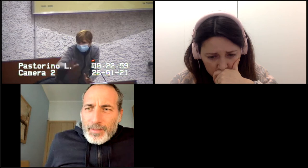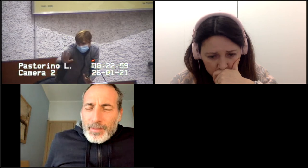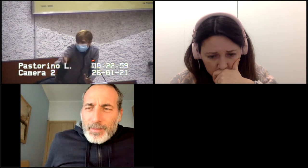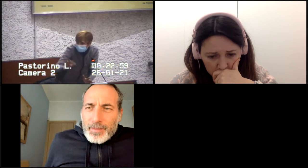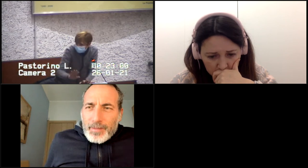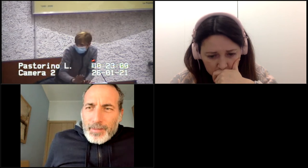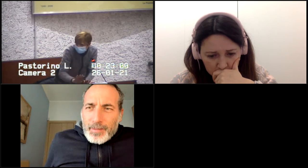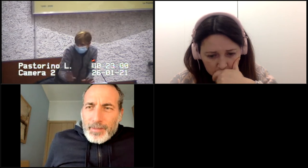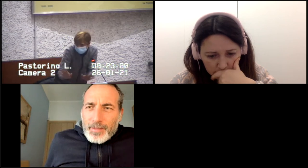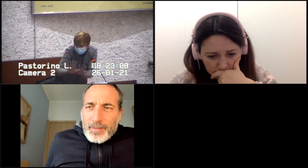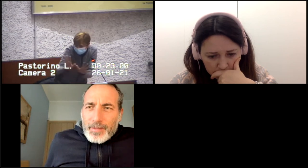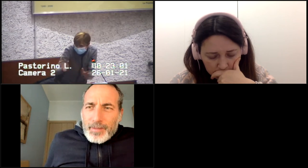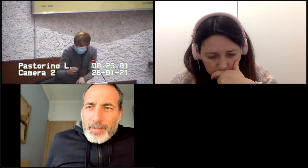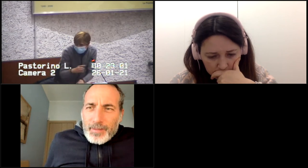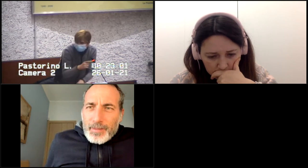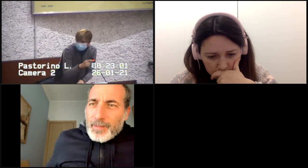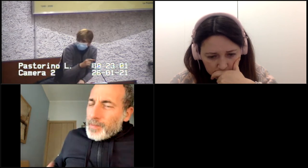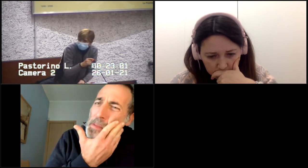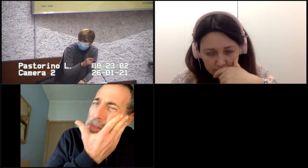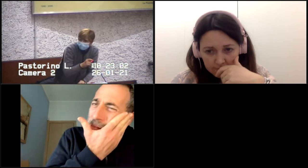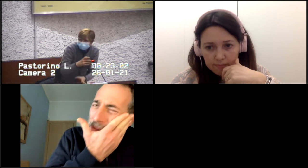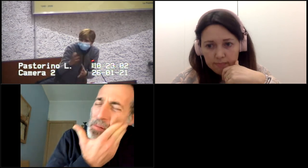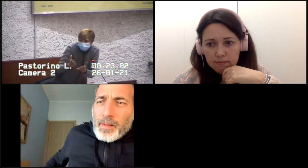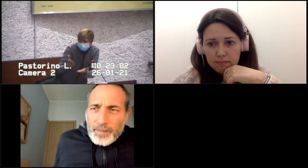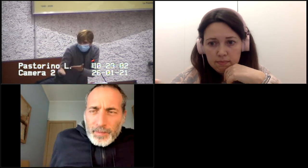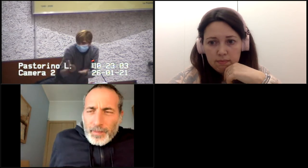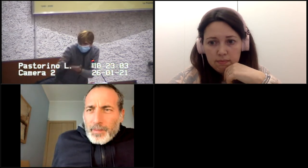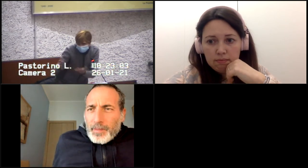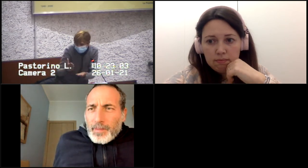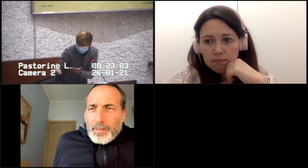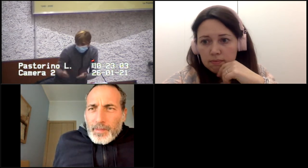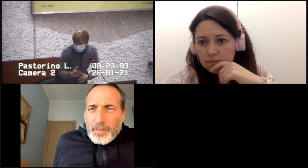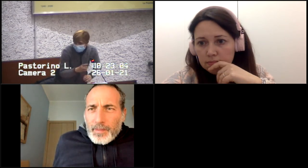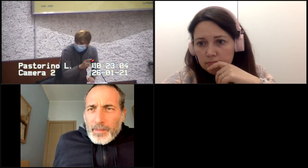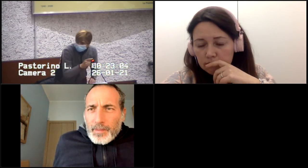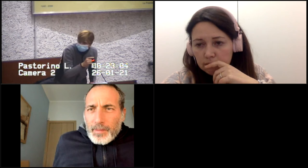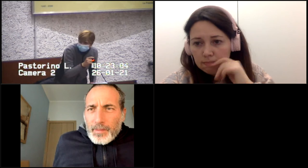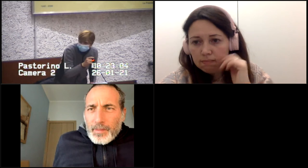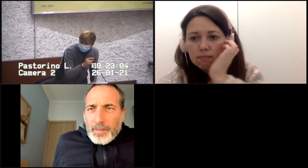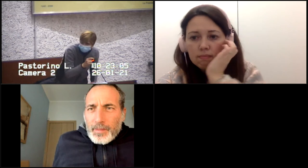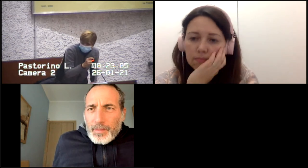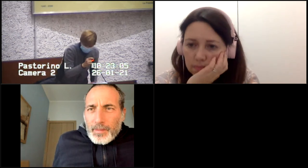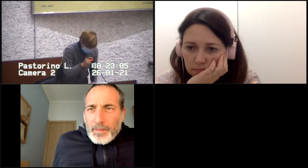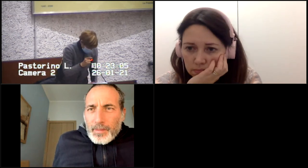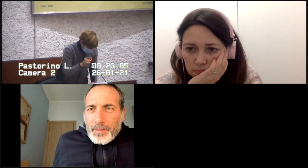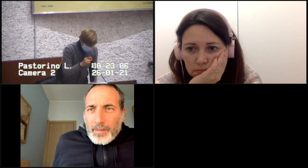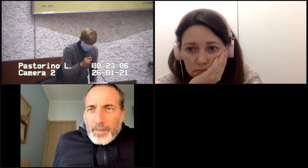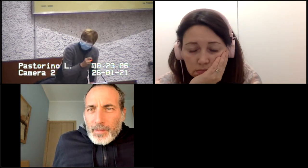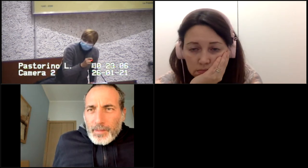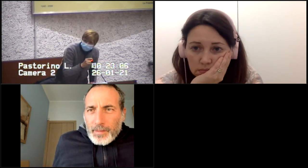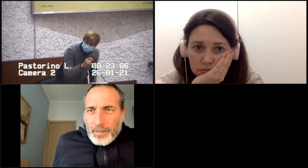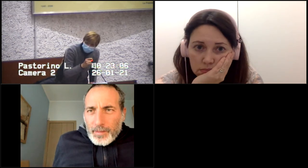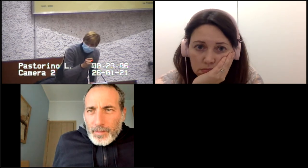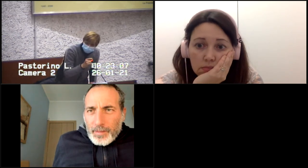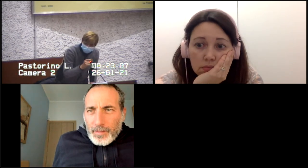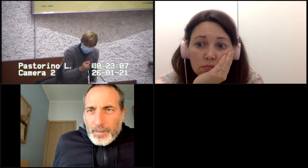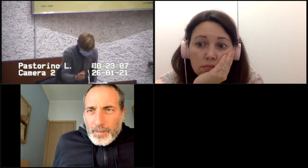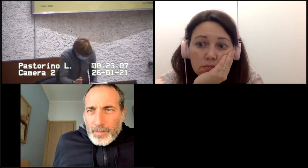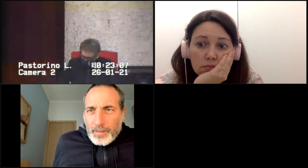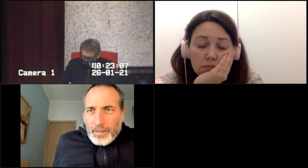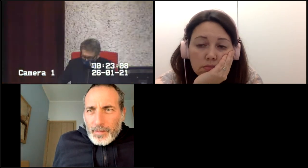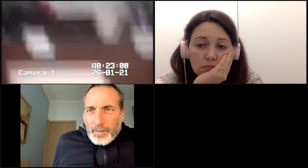meno, comunque va benissimo, cioè ci mancherebbe, soddisfa in parte insomma la sua risposta. La